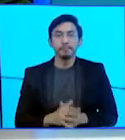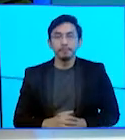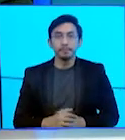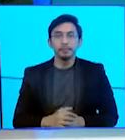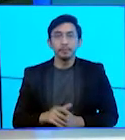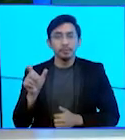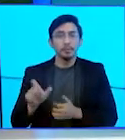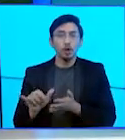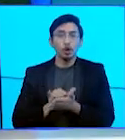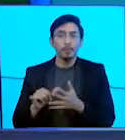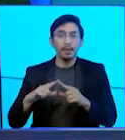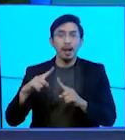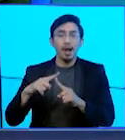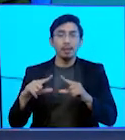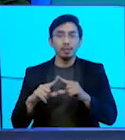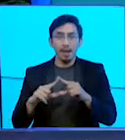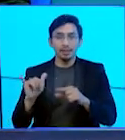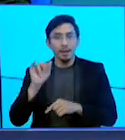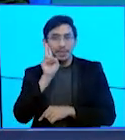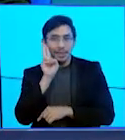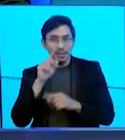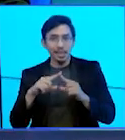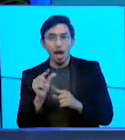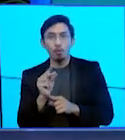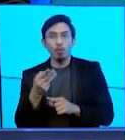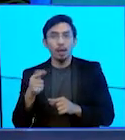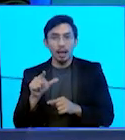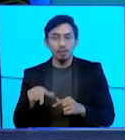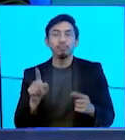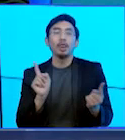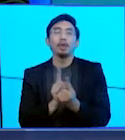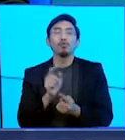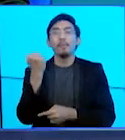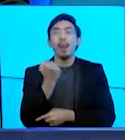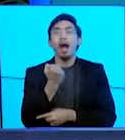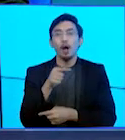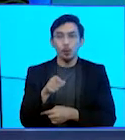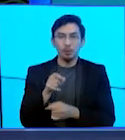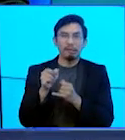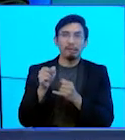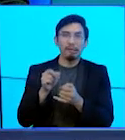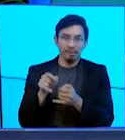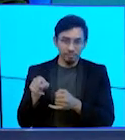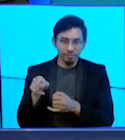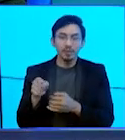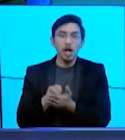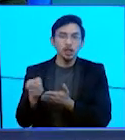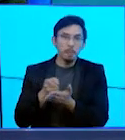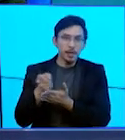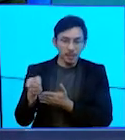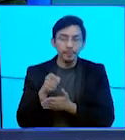Pemirsa, YouTuber Atta Halilintar dan istrinya Aurel Hermansyah menyempatkan diri menemui pelaku pencemaran nama baik dan pengancaman terhadap